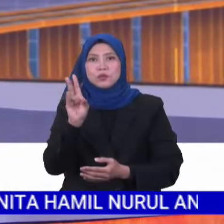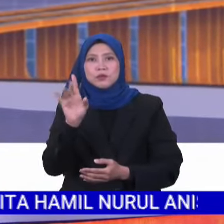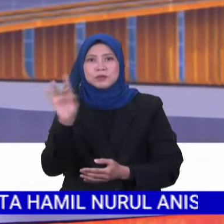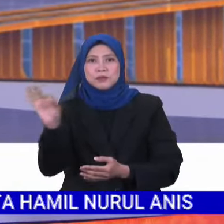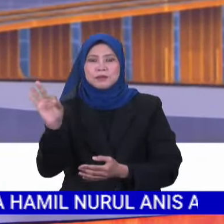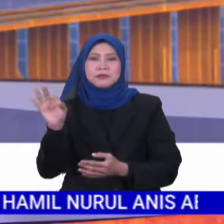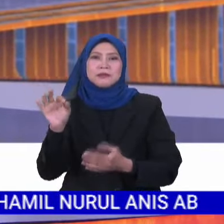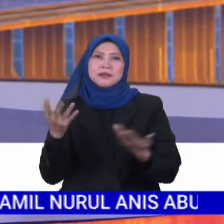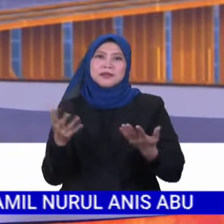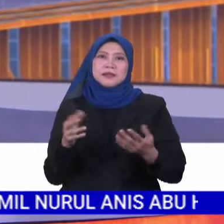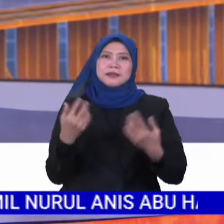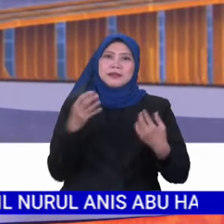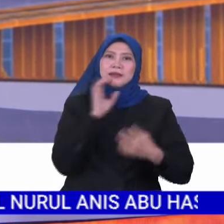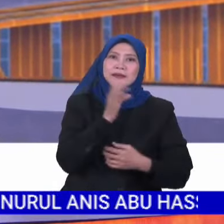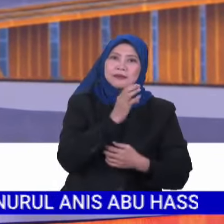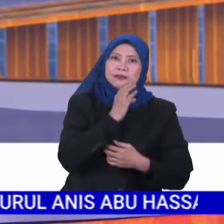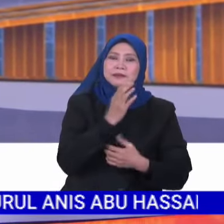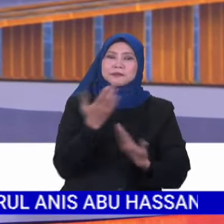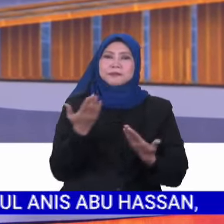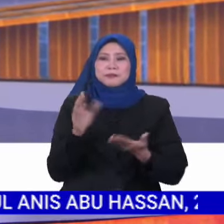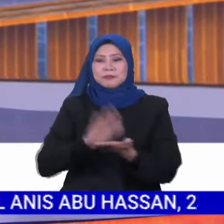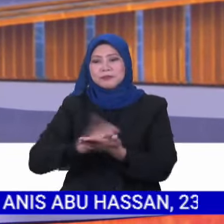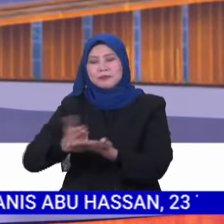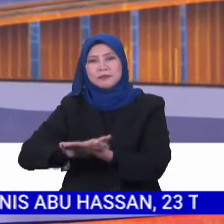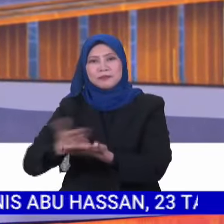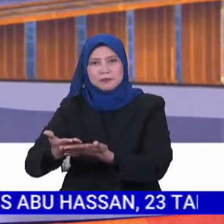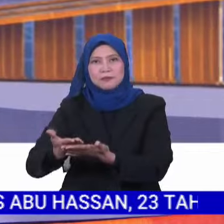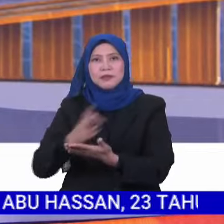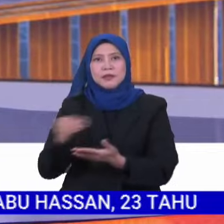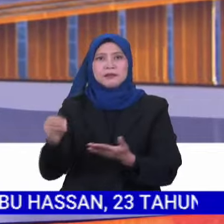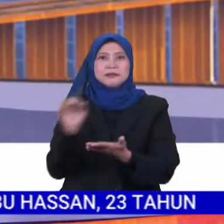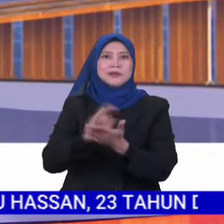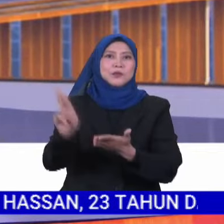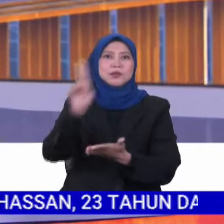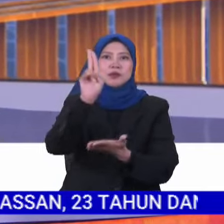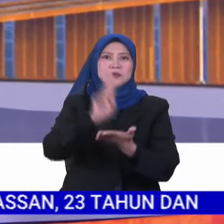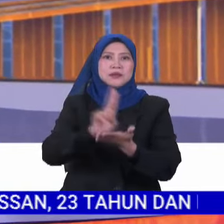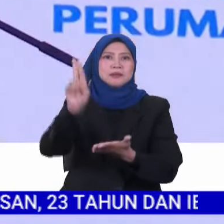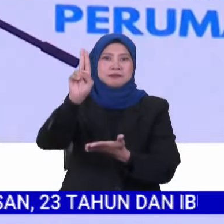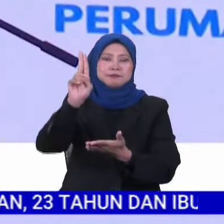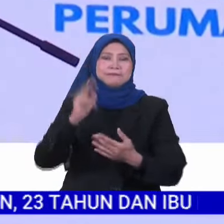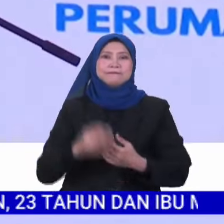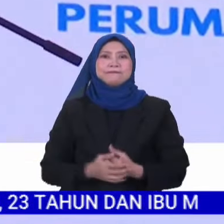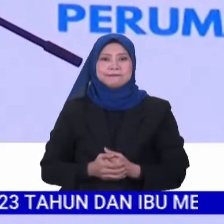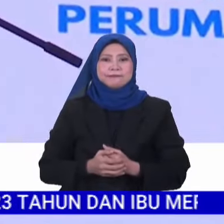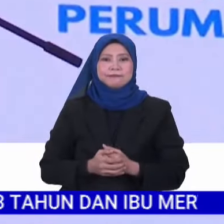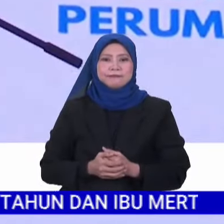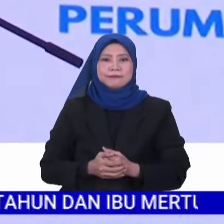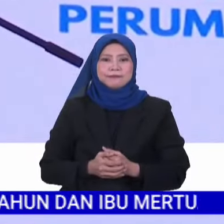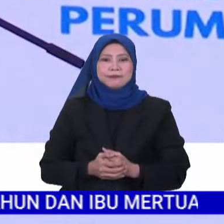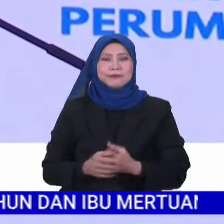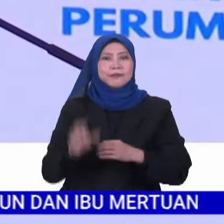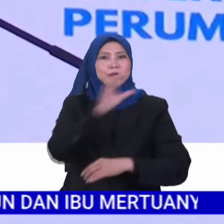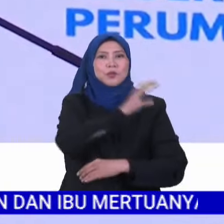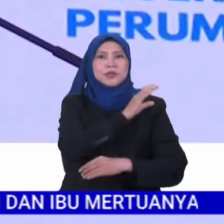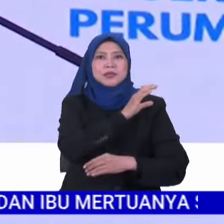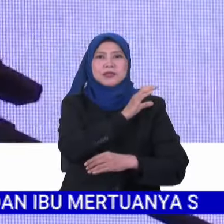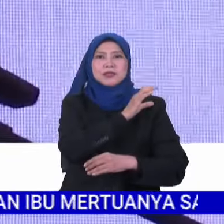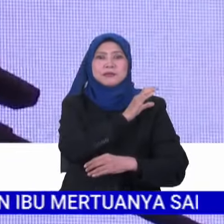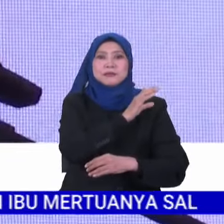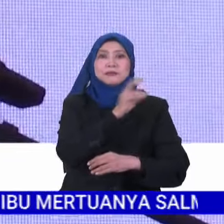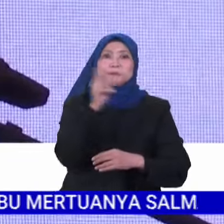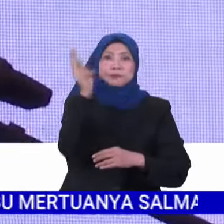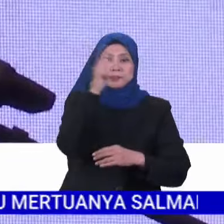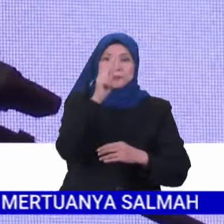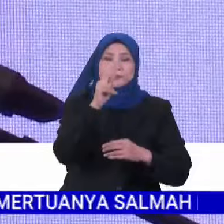Kantin Sekolah dapur asrama community dan institusi pengajian tinggi pengurus dijauhkan kuase kerajaan tempatan